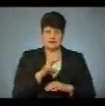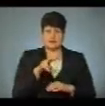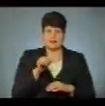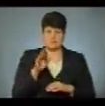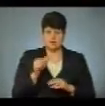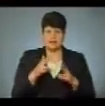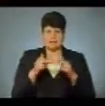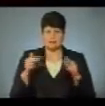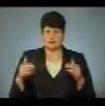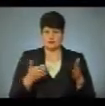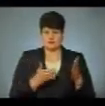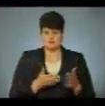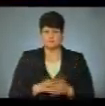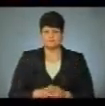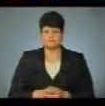Левченком з Дніпропетровської.